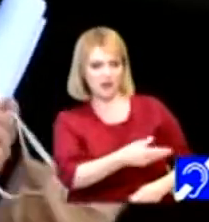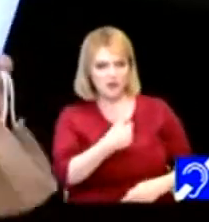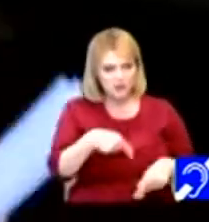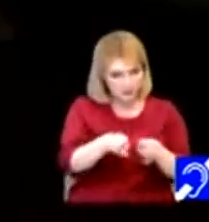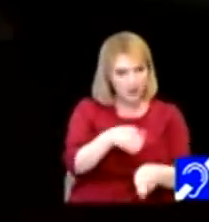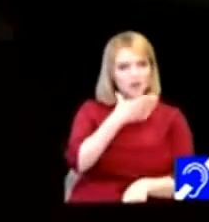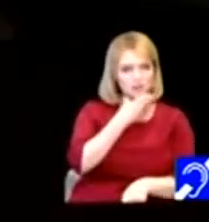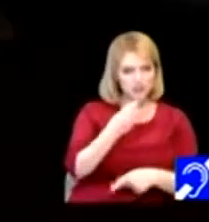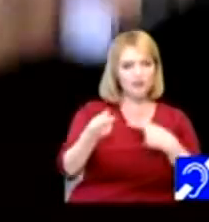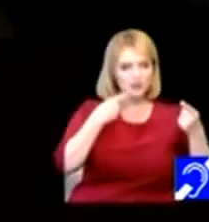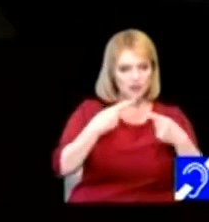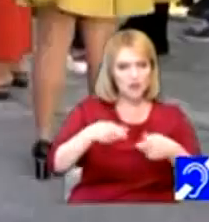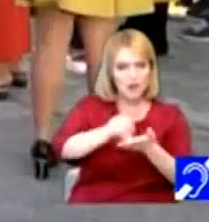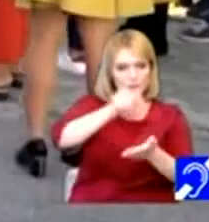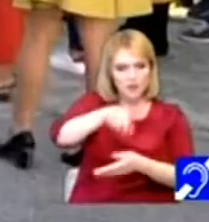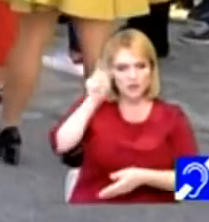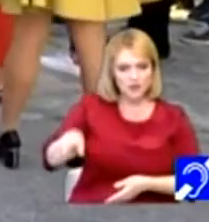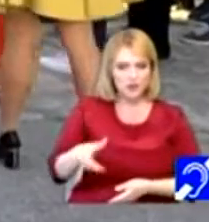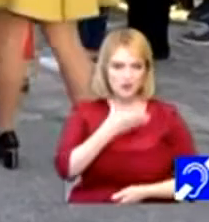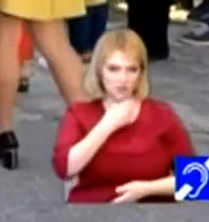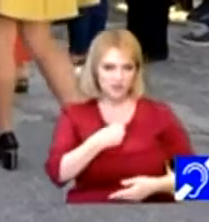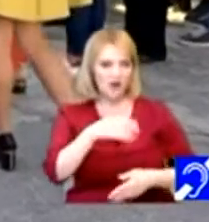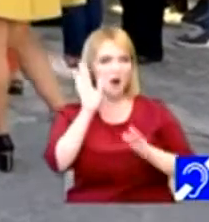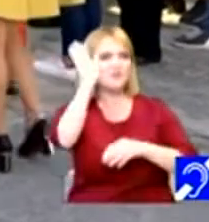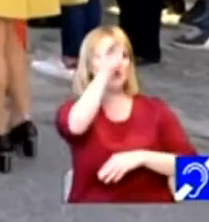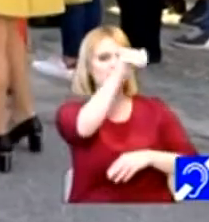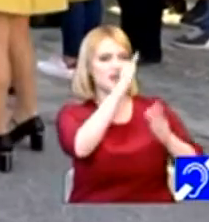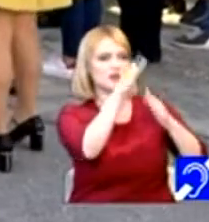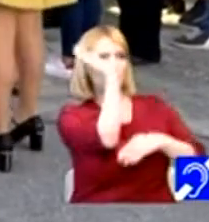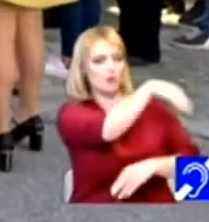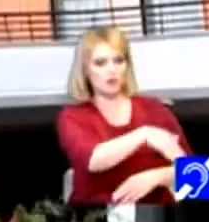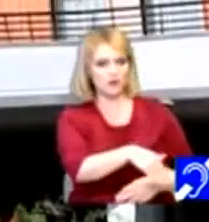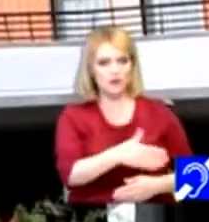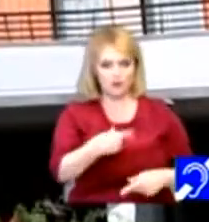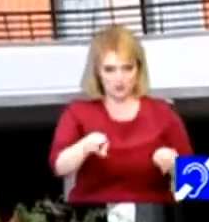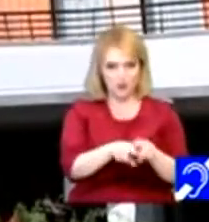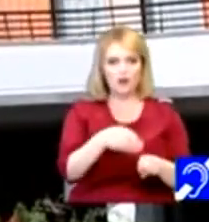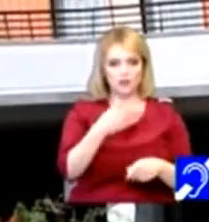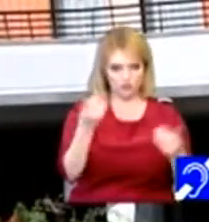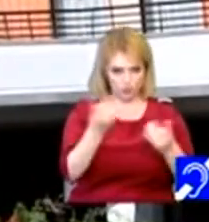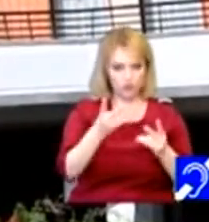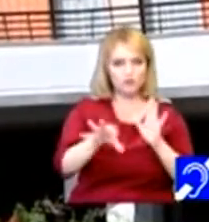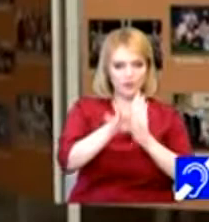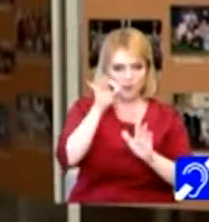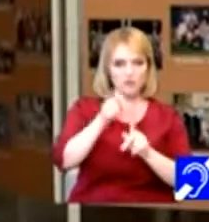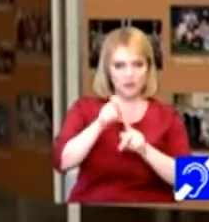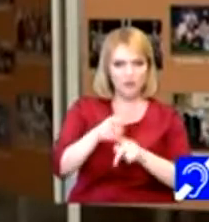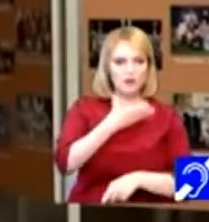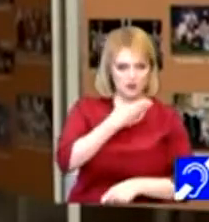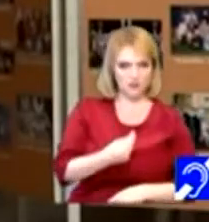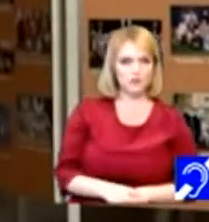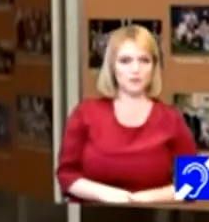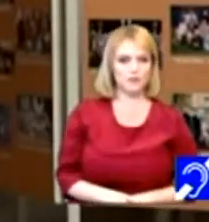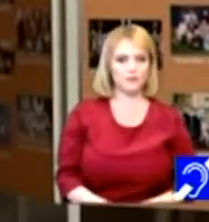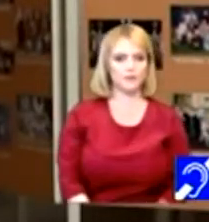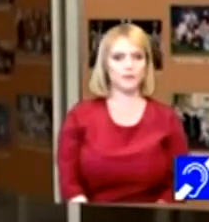întrebat pensionerii. Ce faci? Puteți să vă duceți acasă. În halul ăsta noi nu suntem în teatrul domniei sale. Nu voi